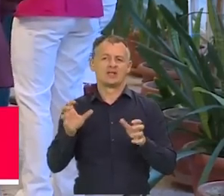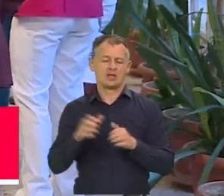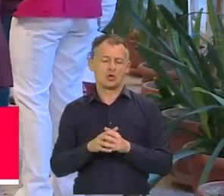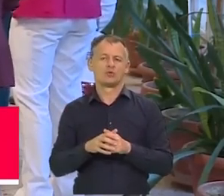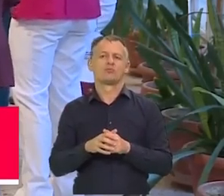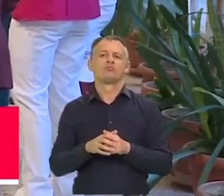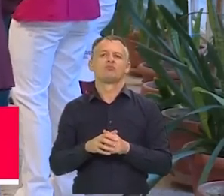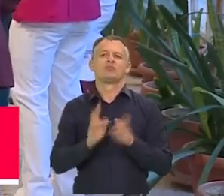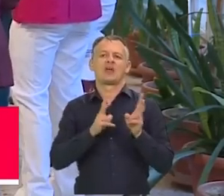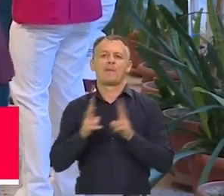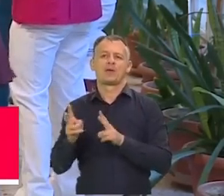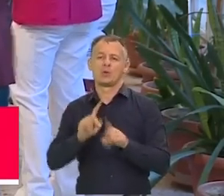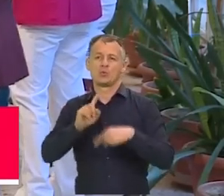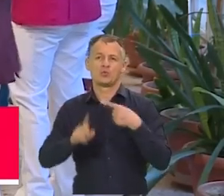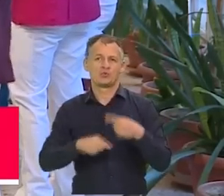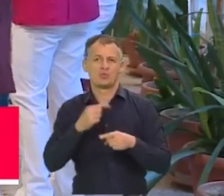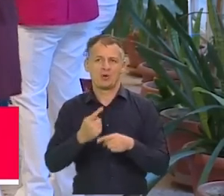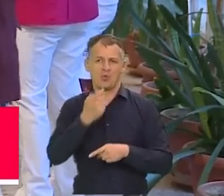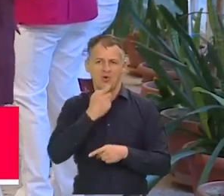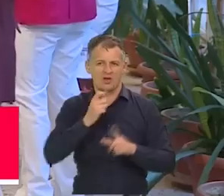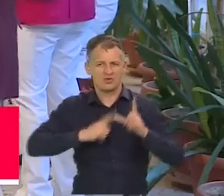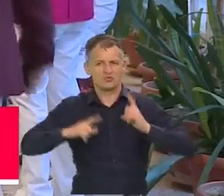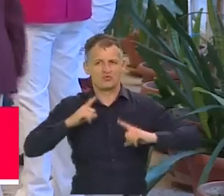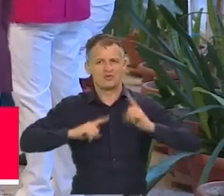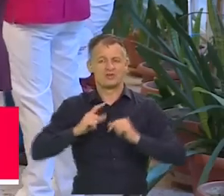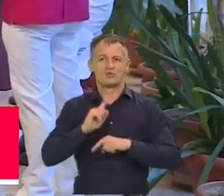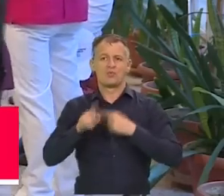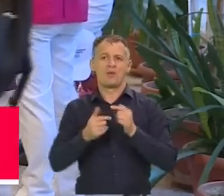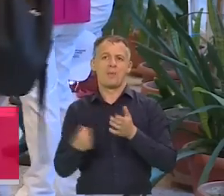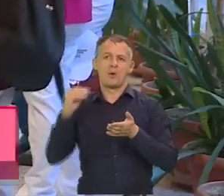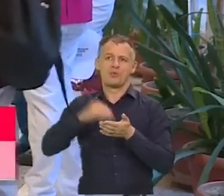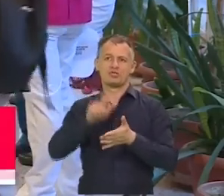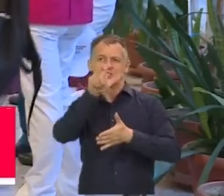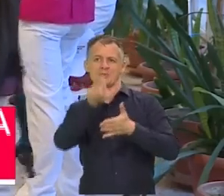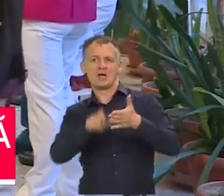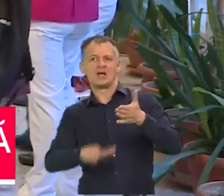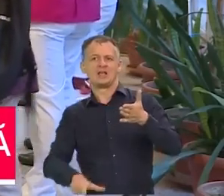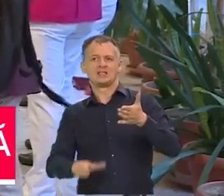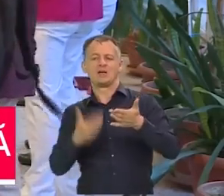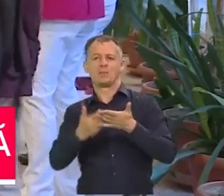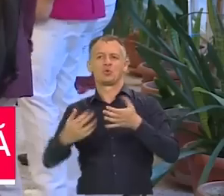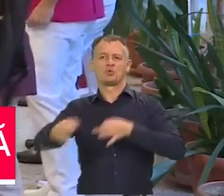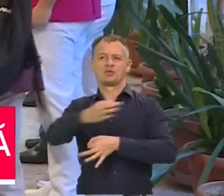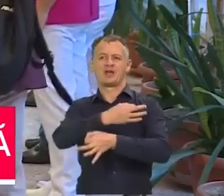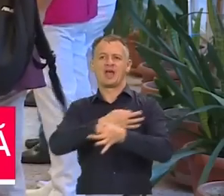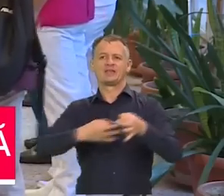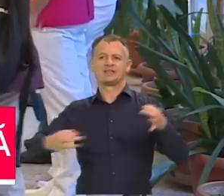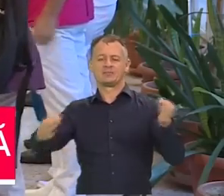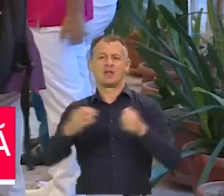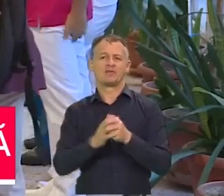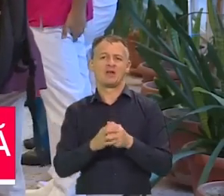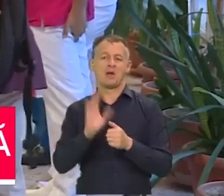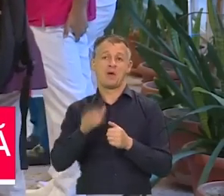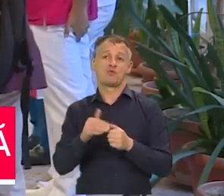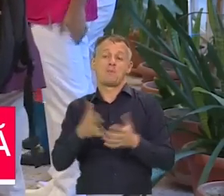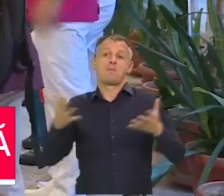apoi a trebuit să mă înscrie pe lista de transplant. Am avut